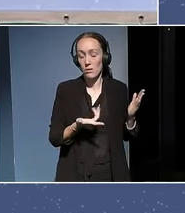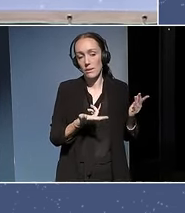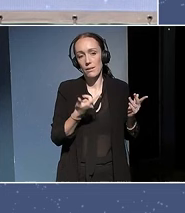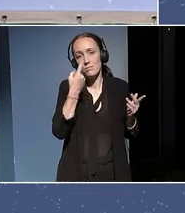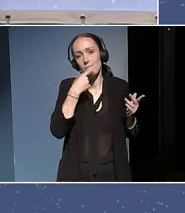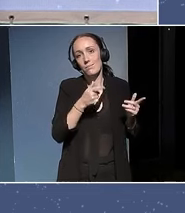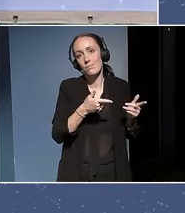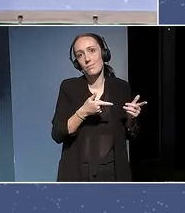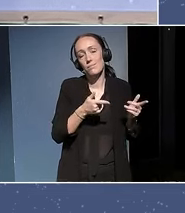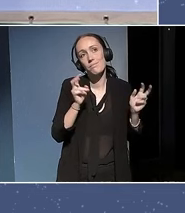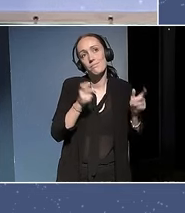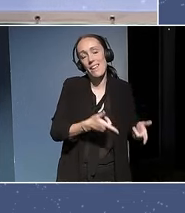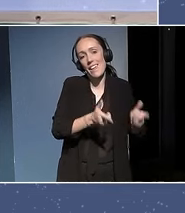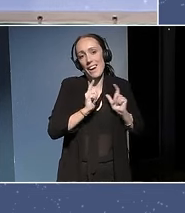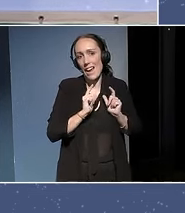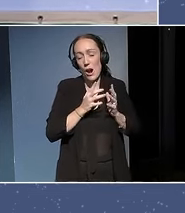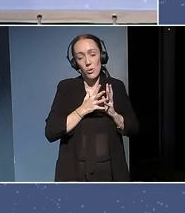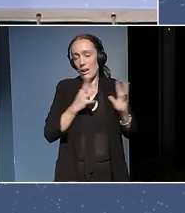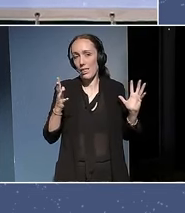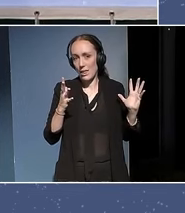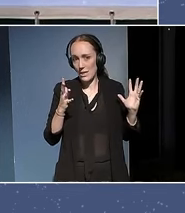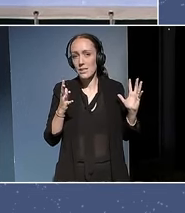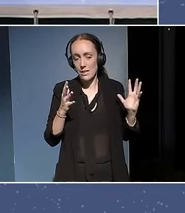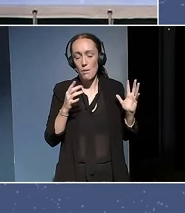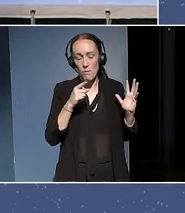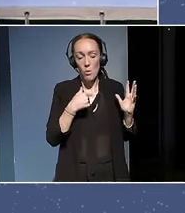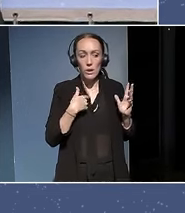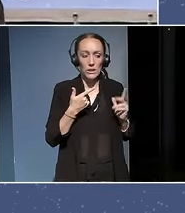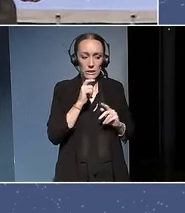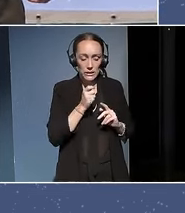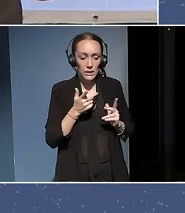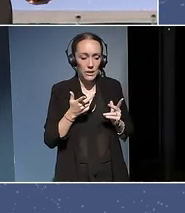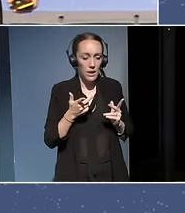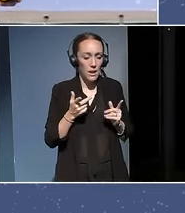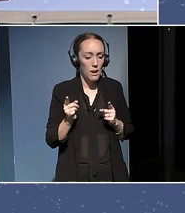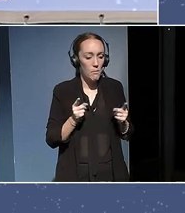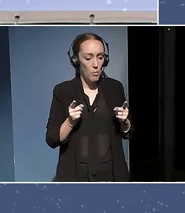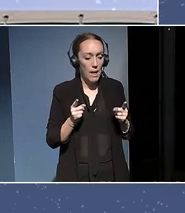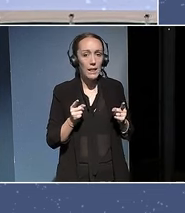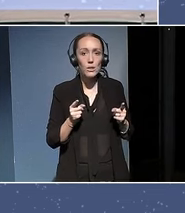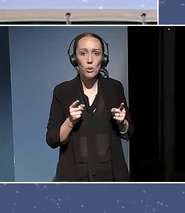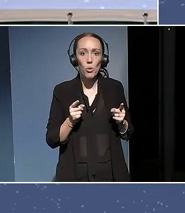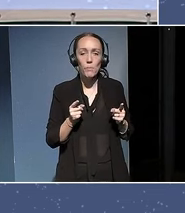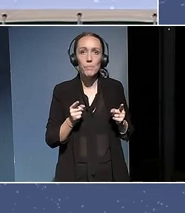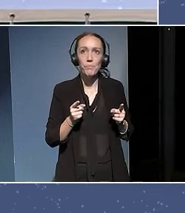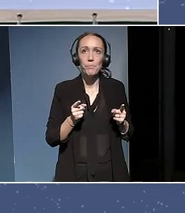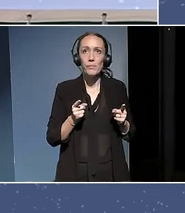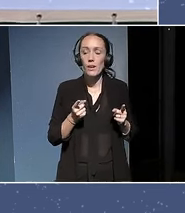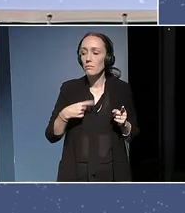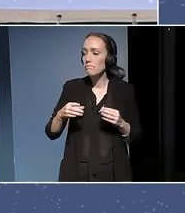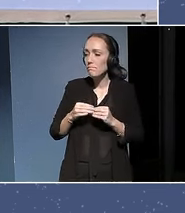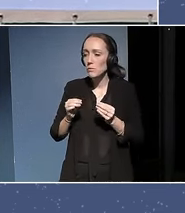Sì per il dono e E che cosa facevamo a un certo punto Abbiamo elaborato una strategia noi ci